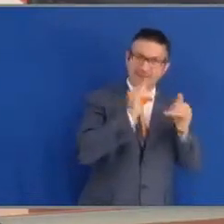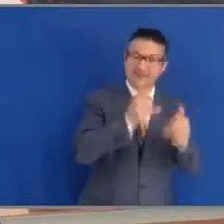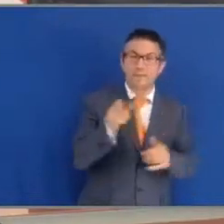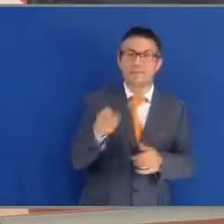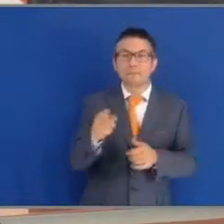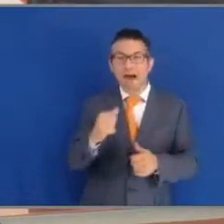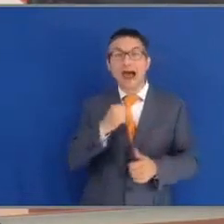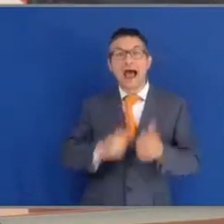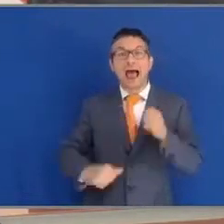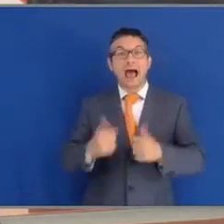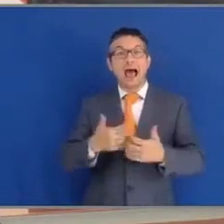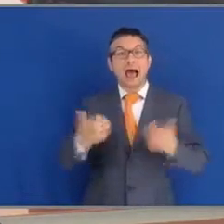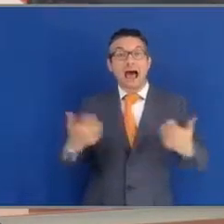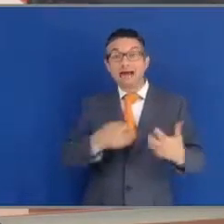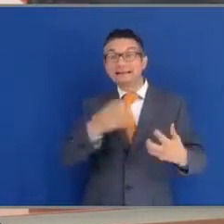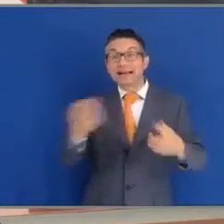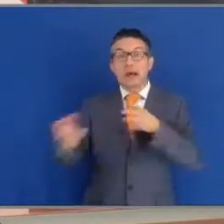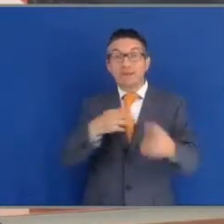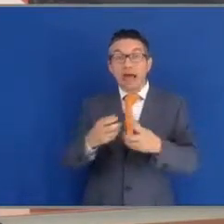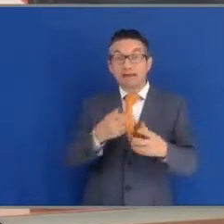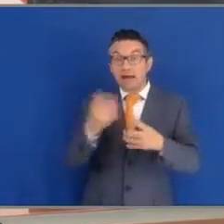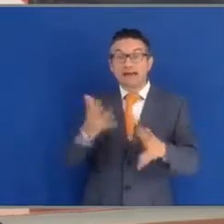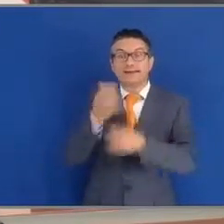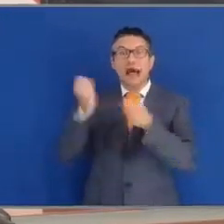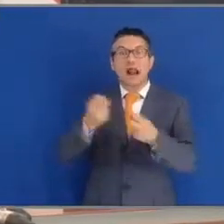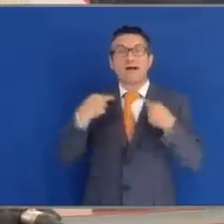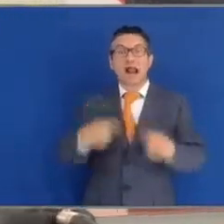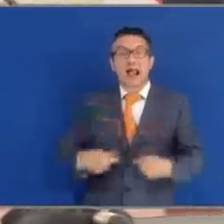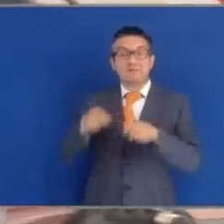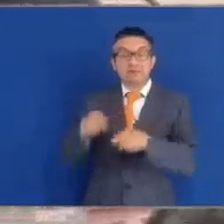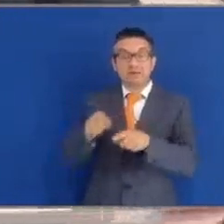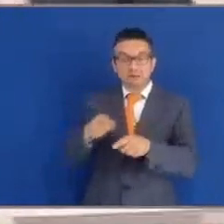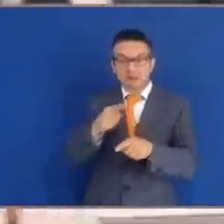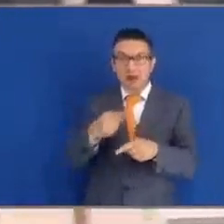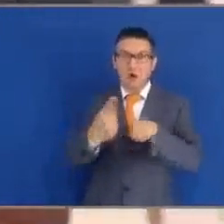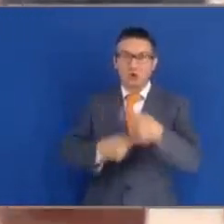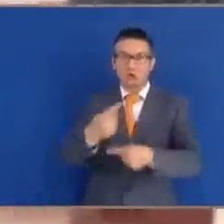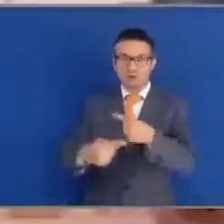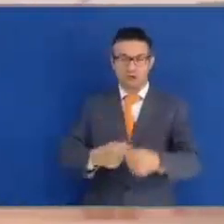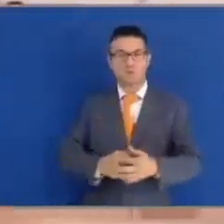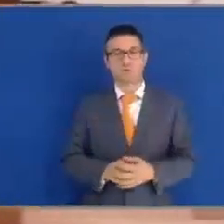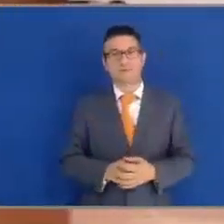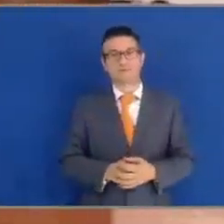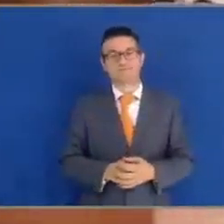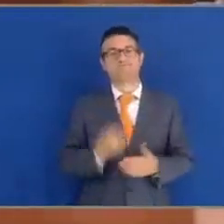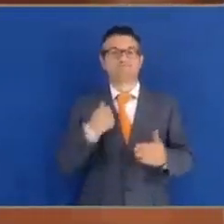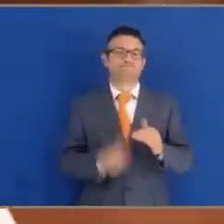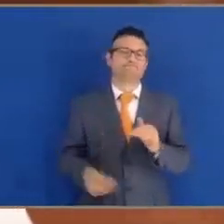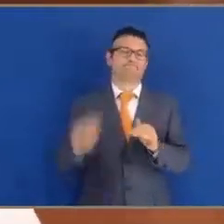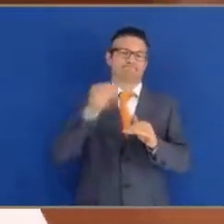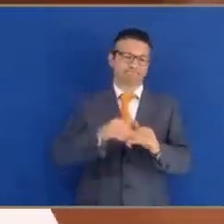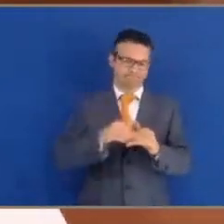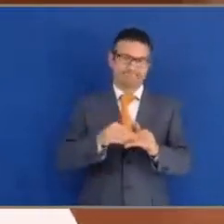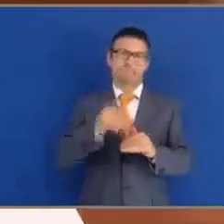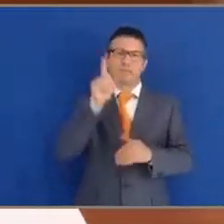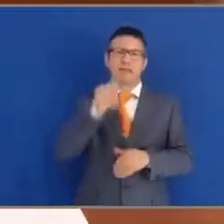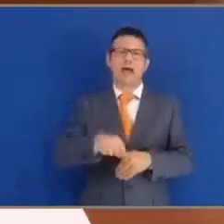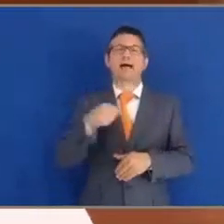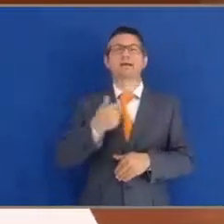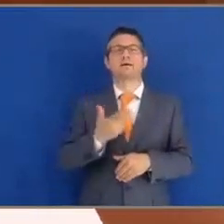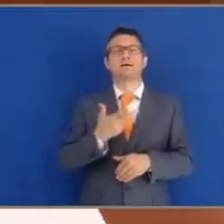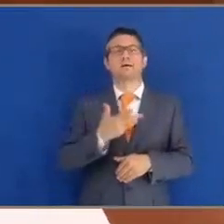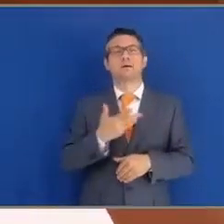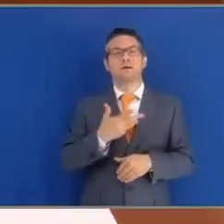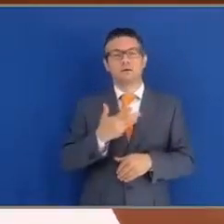nell'attività emergenziale e soprattutto salvavita. Sì, io aggiungo e condivido quanto ha detto Alessio, aggiungo